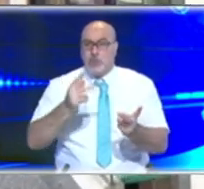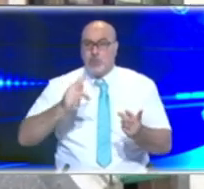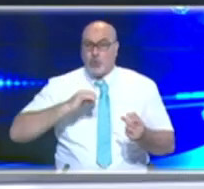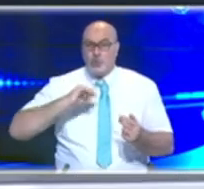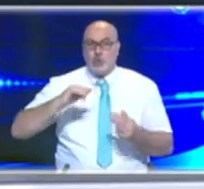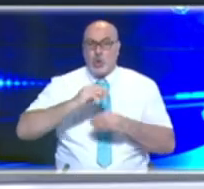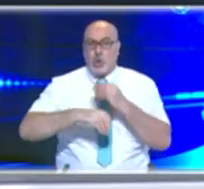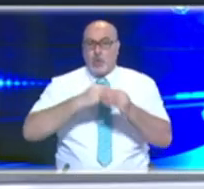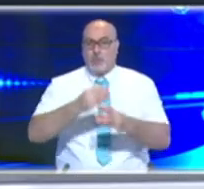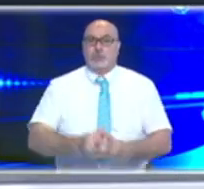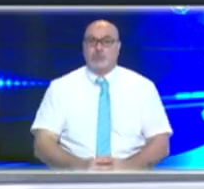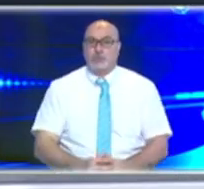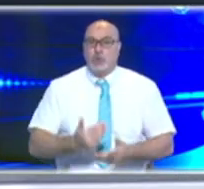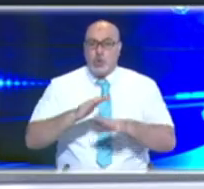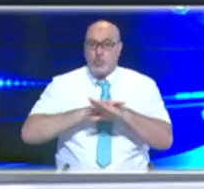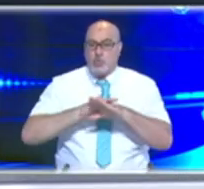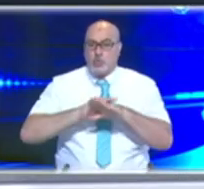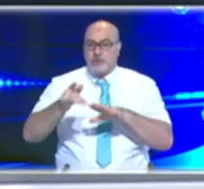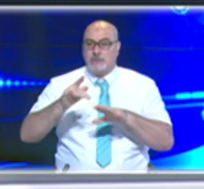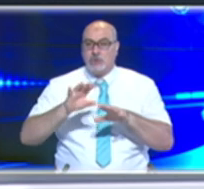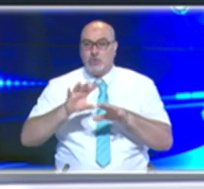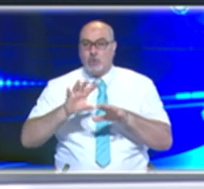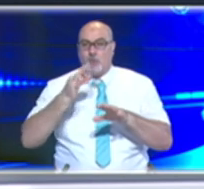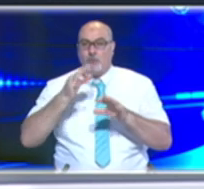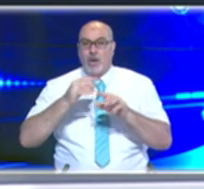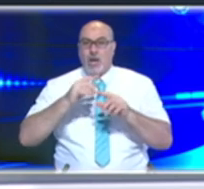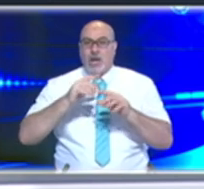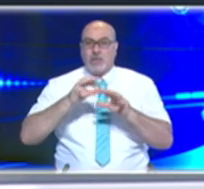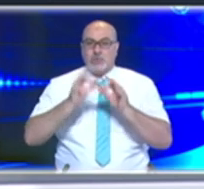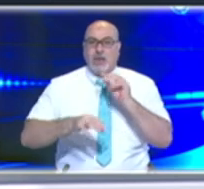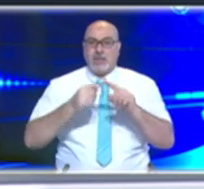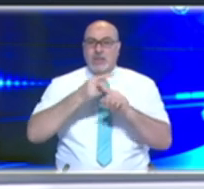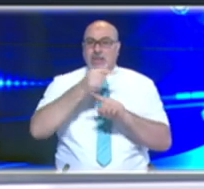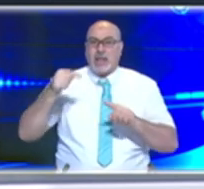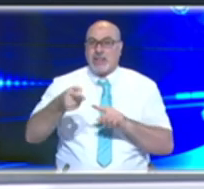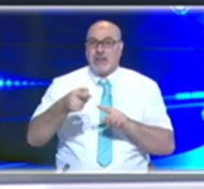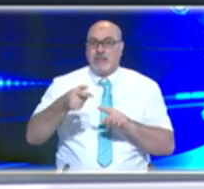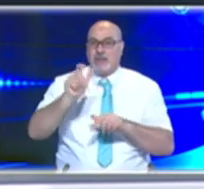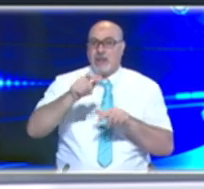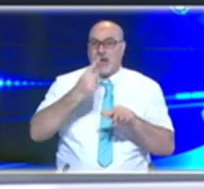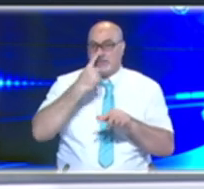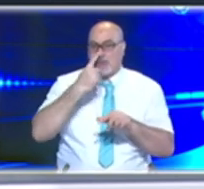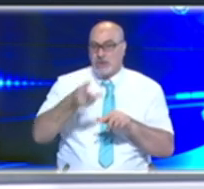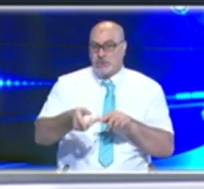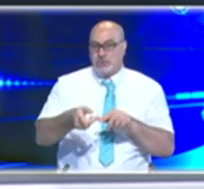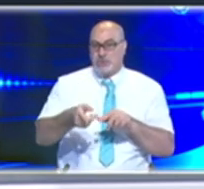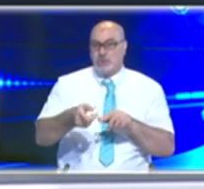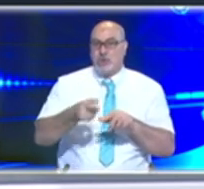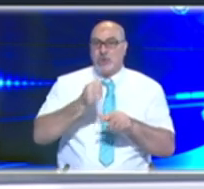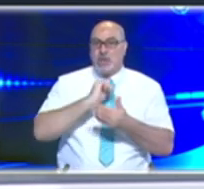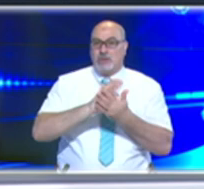في العالم، وهذا بعد ظهور مضاعفات سلبية على أحد المتطوعين